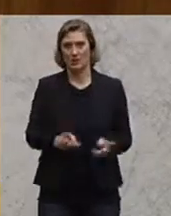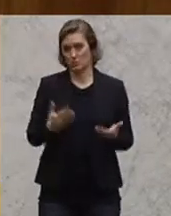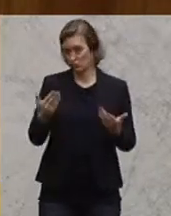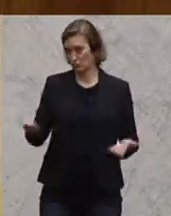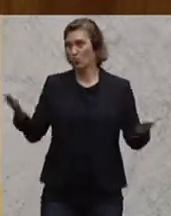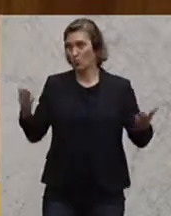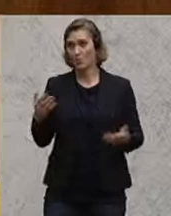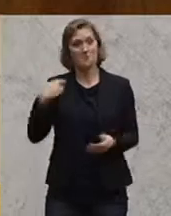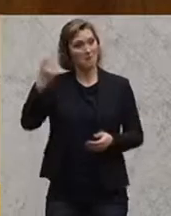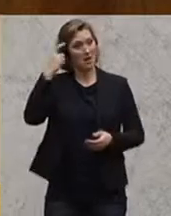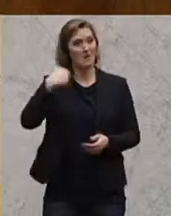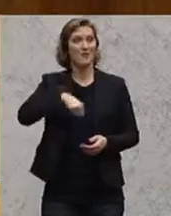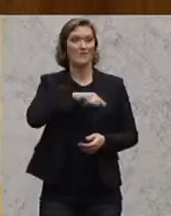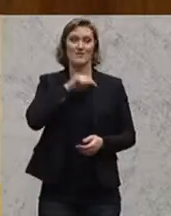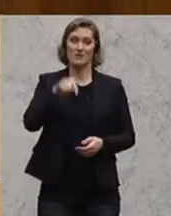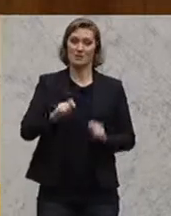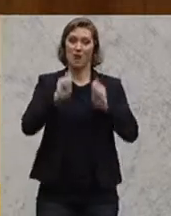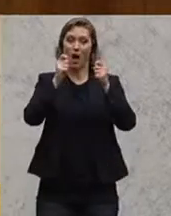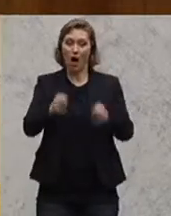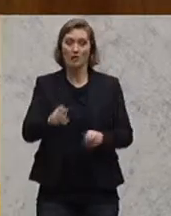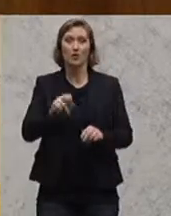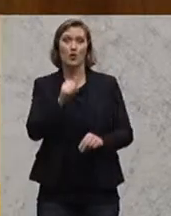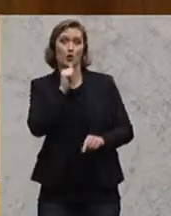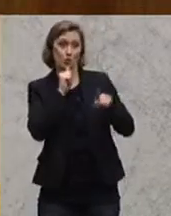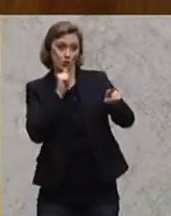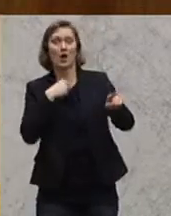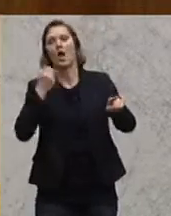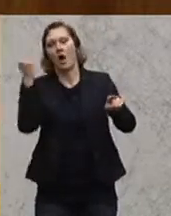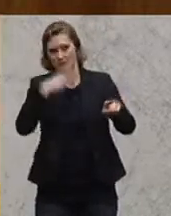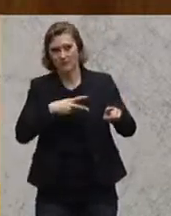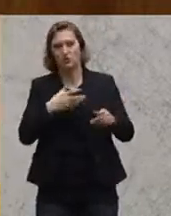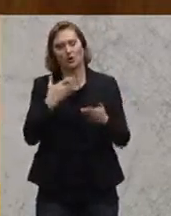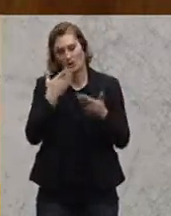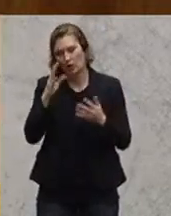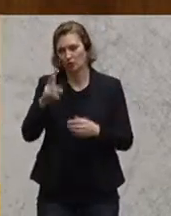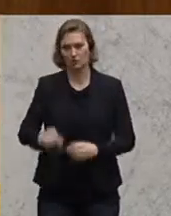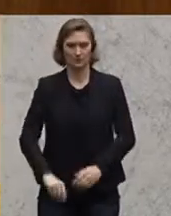diesem Sinne werden wir natürlich diesem Antrag der Grünen zustimmen. Dankeschön.